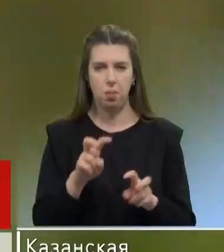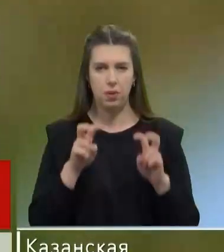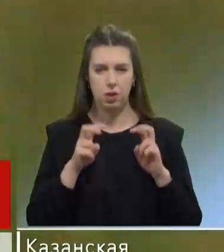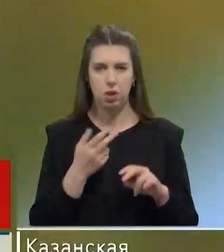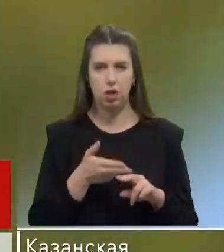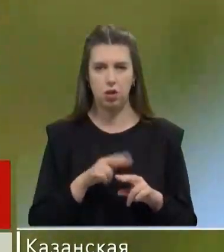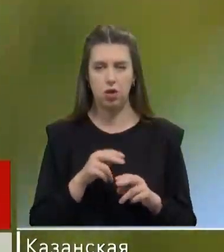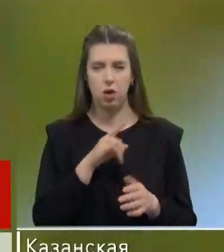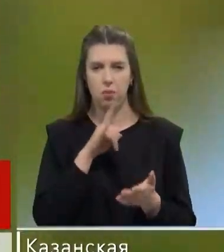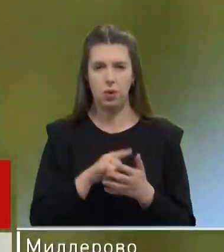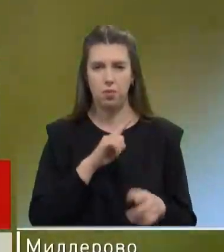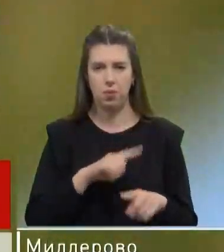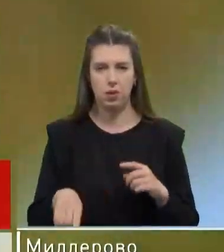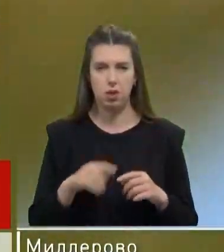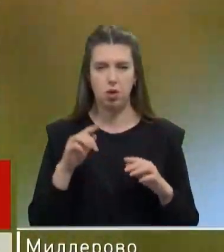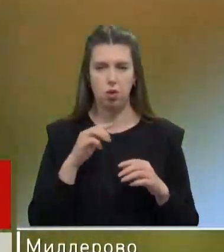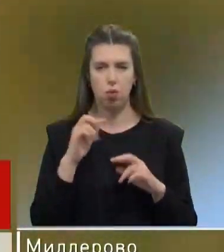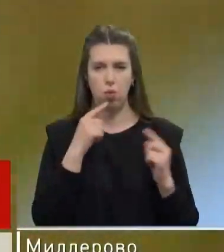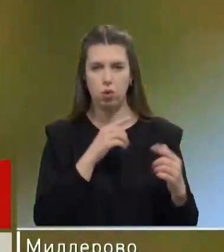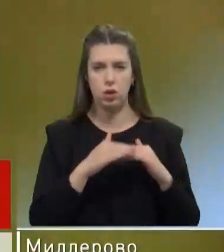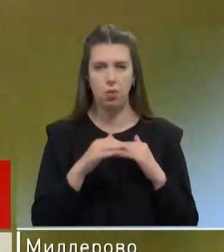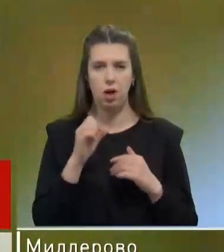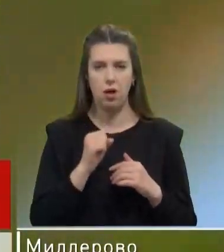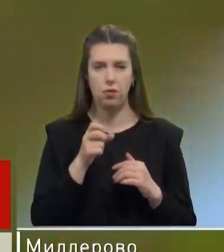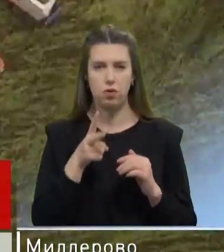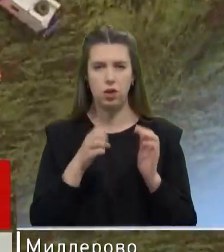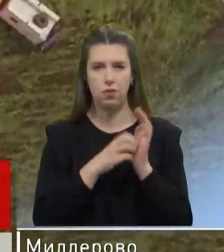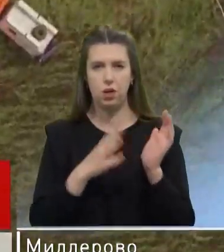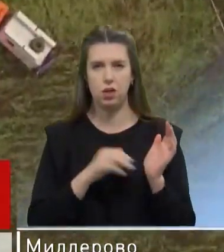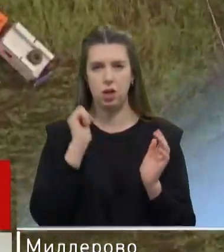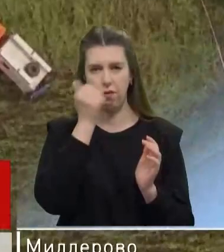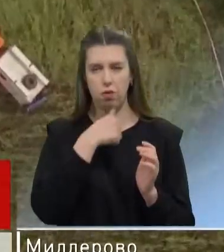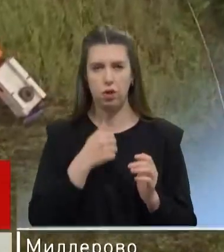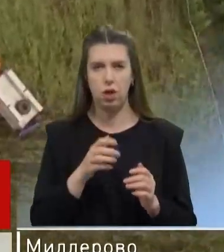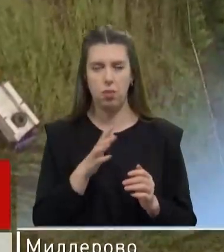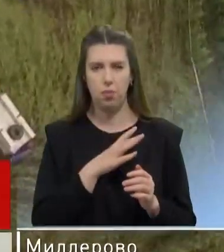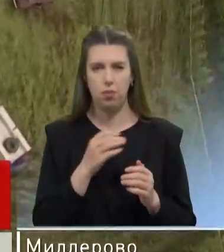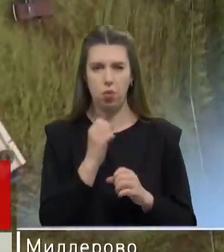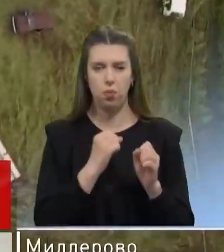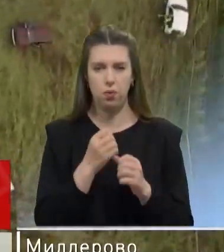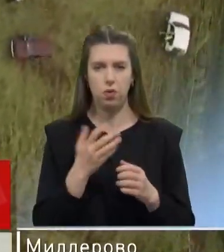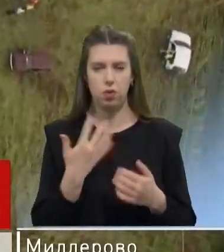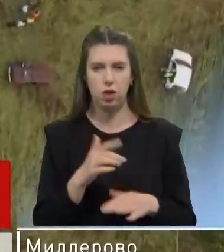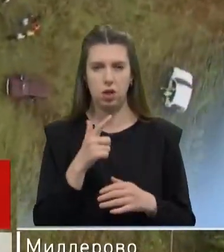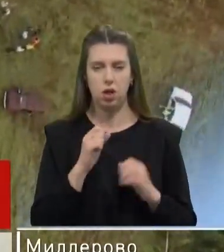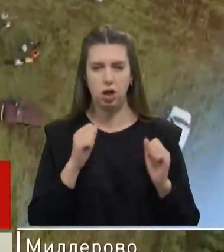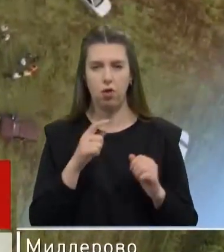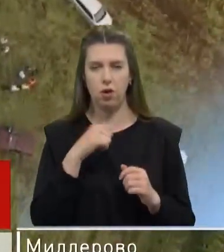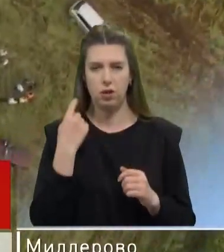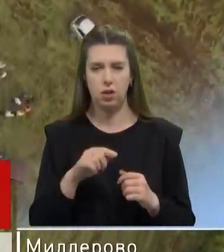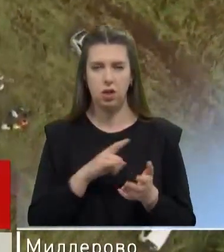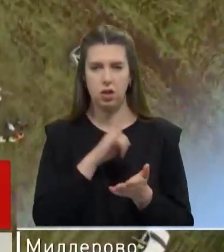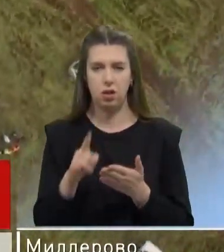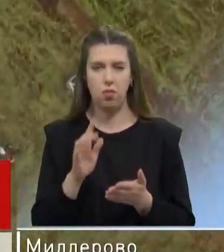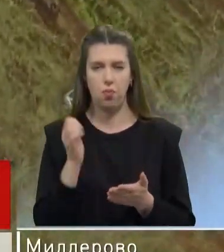самолета, который пилот экстренно посадил на кукурузное поле в августе 2019 года. Лайнер под управлением уже Героя России летел из Москвы